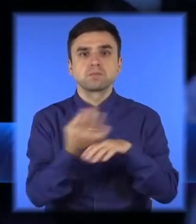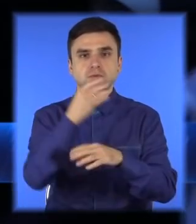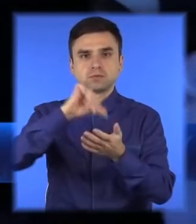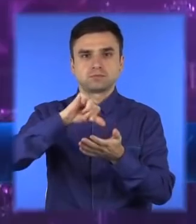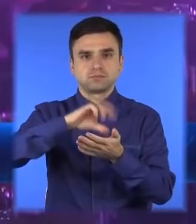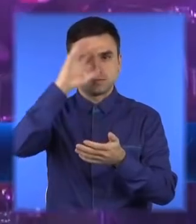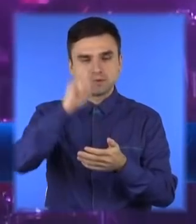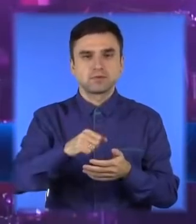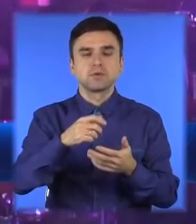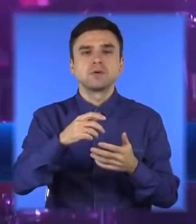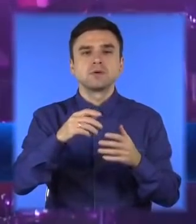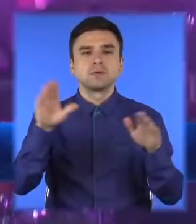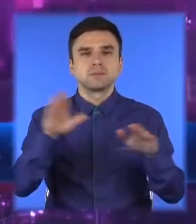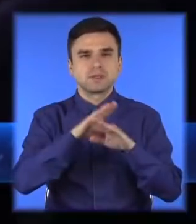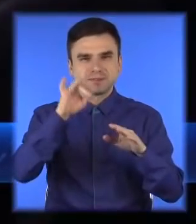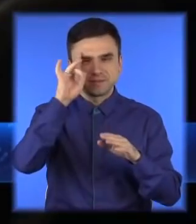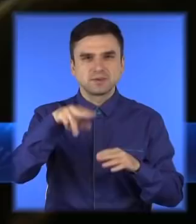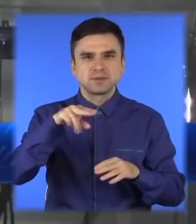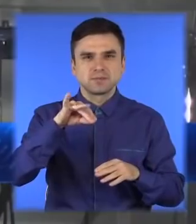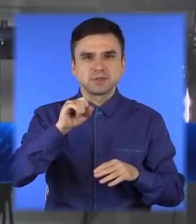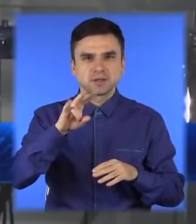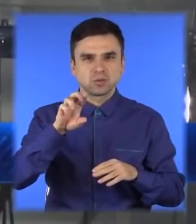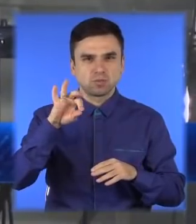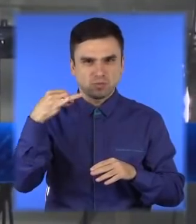представив нове шоу у межах туру всієї України.